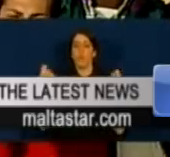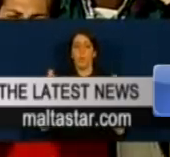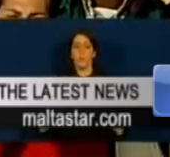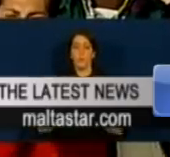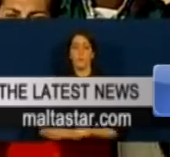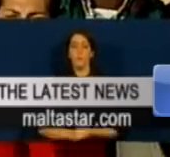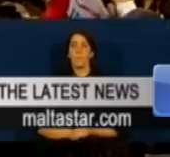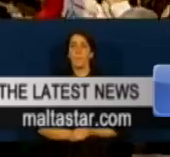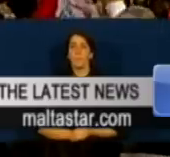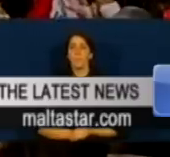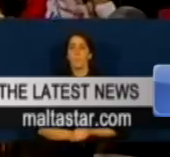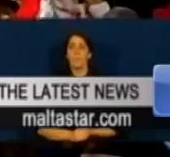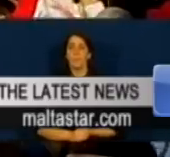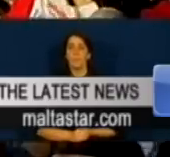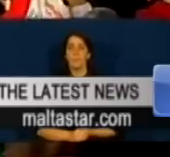ħadd ieħor.